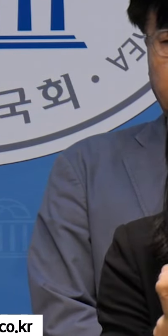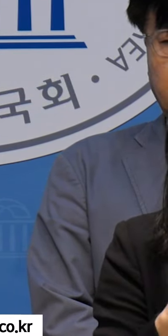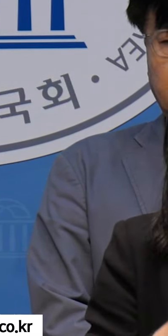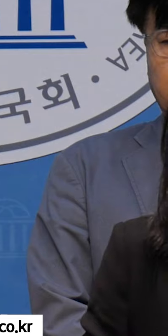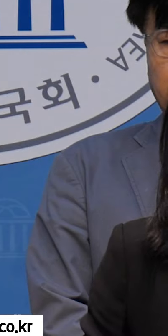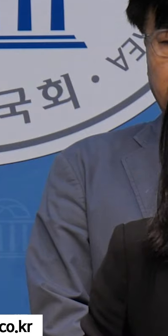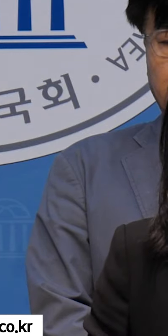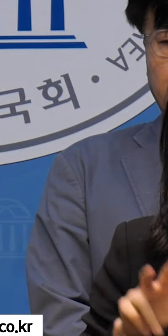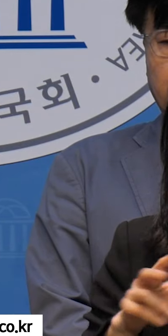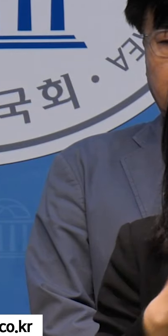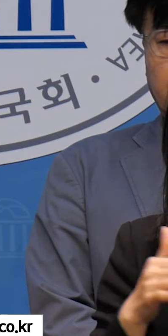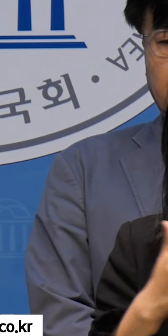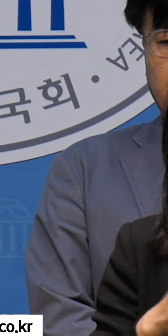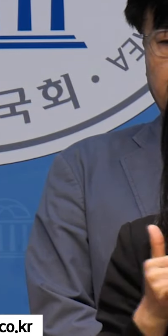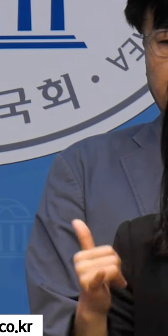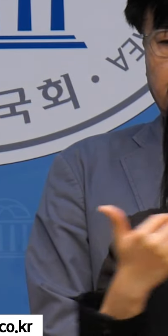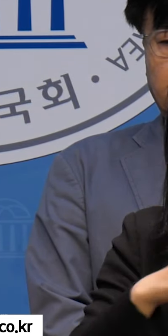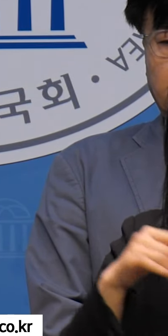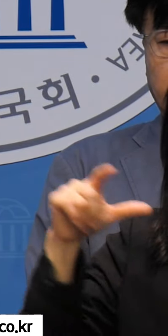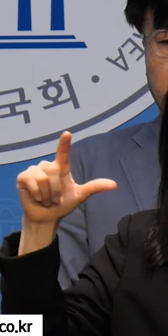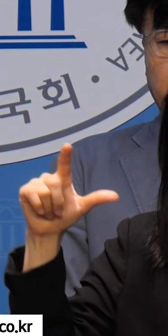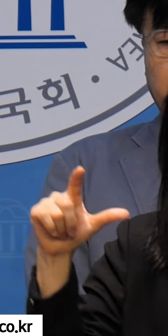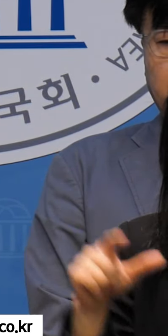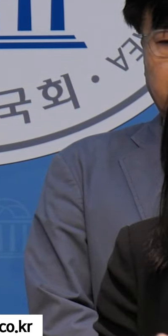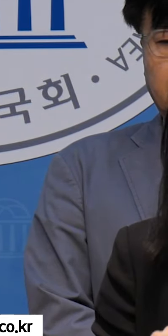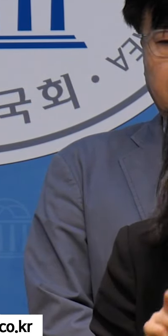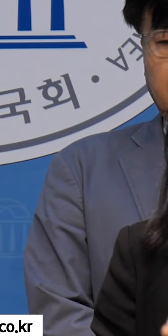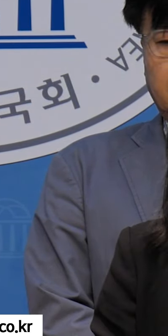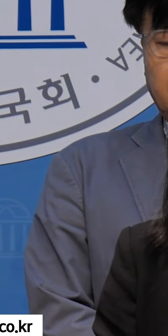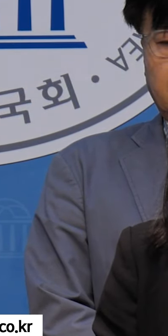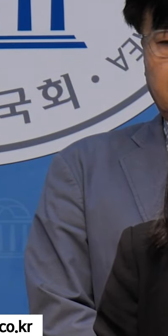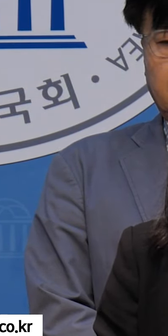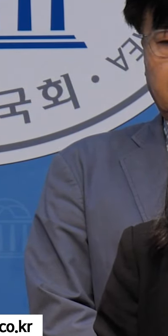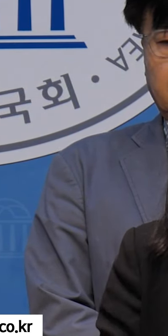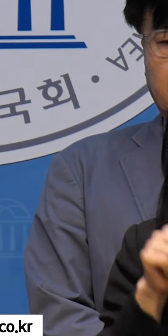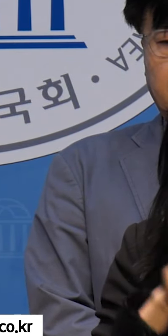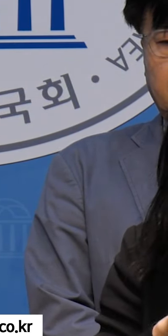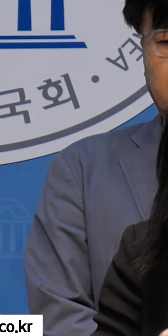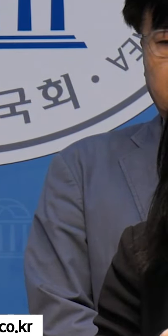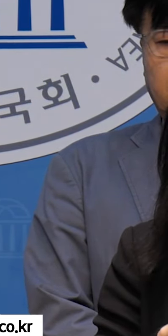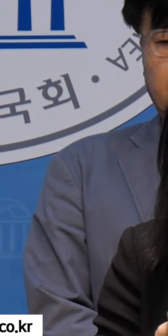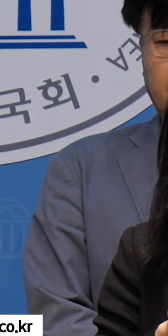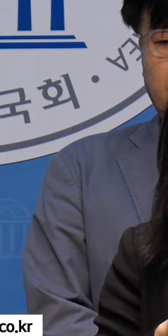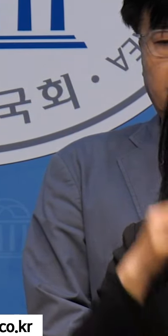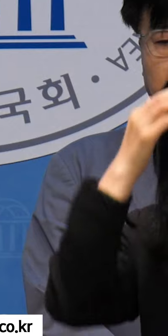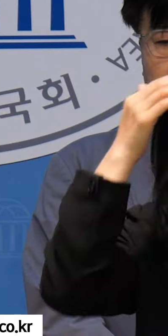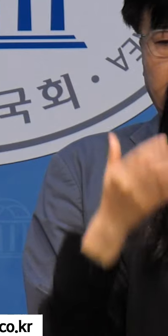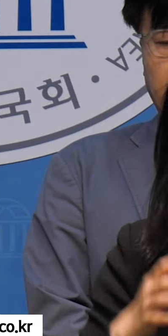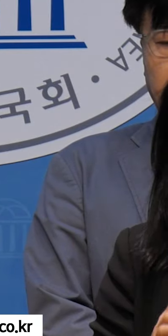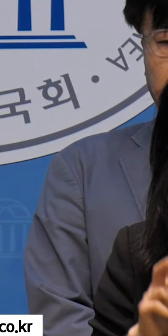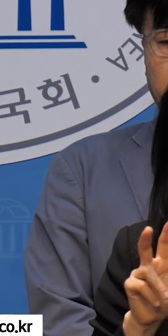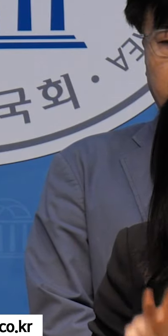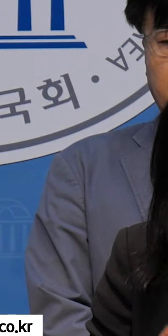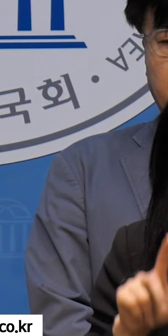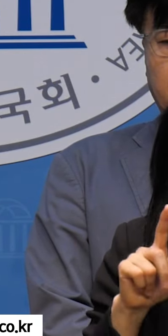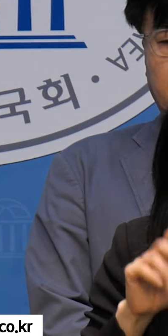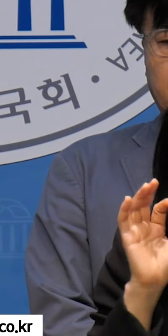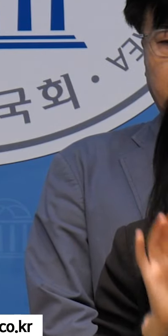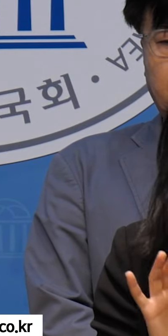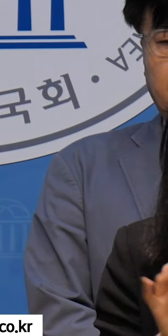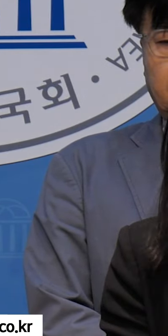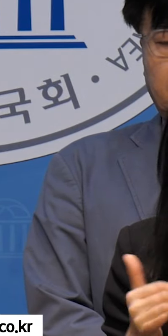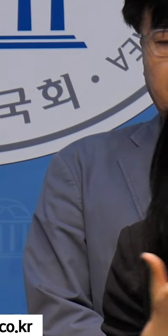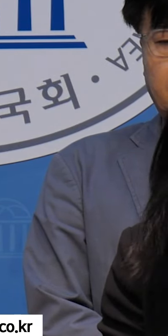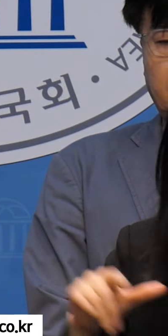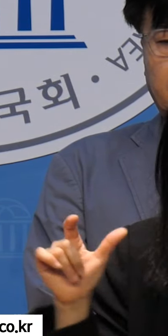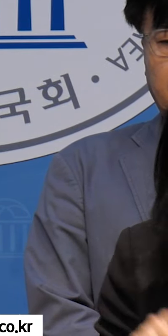바로 급격한 인구 감소에 있다는 것입니다. 이것은 그만큼 대한민국이 지금